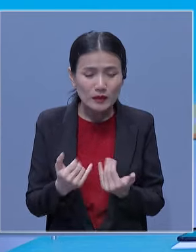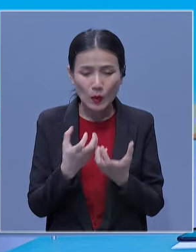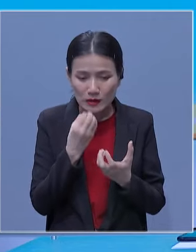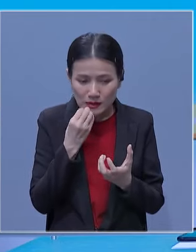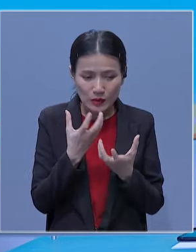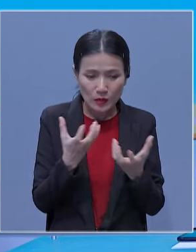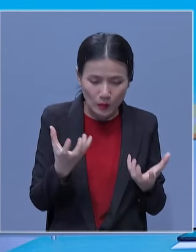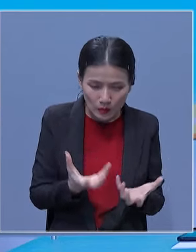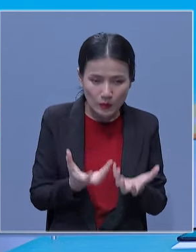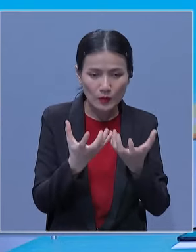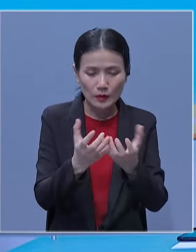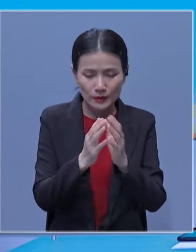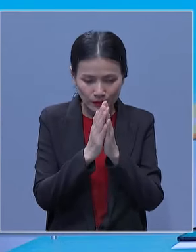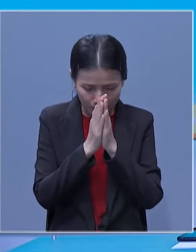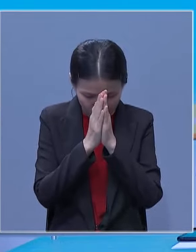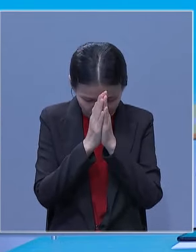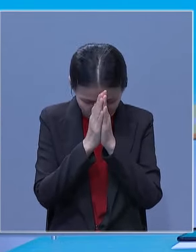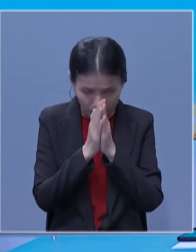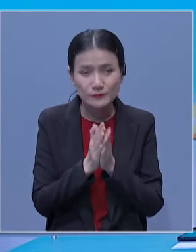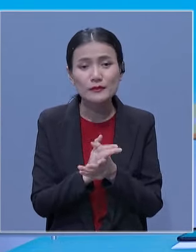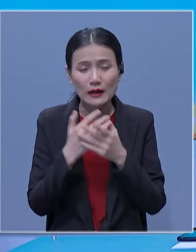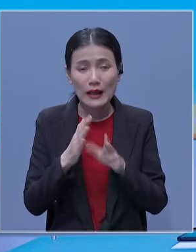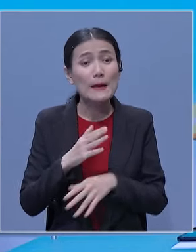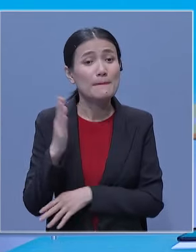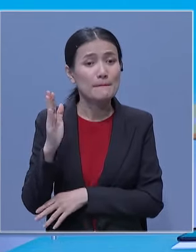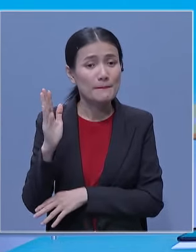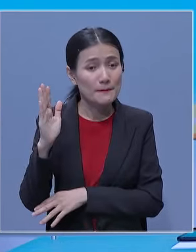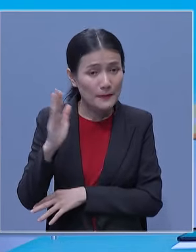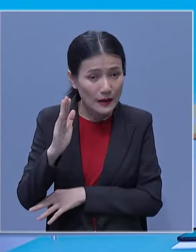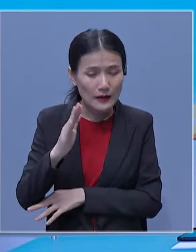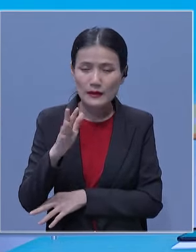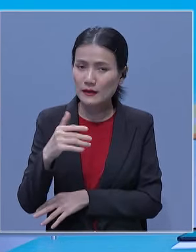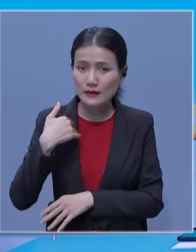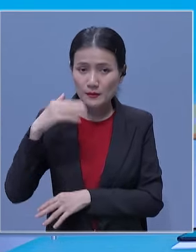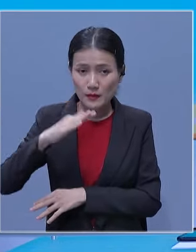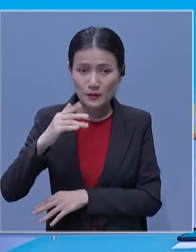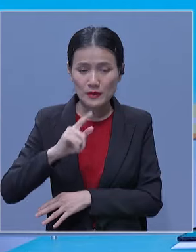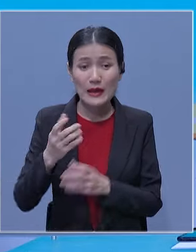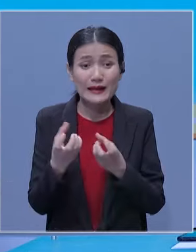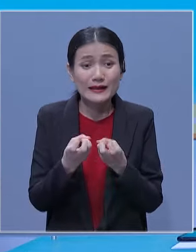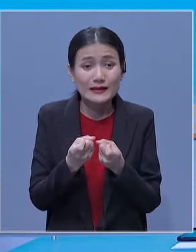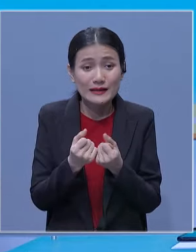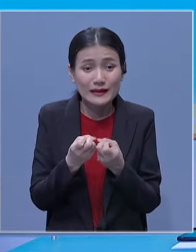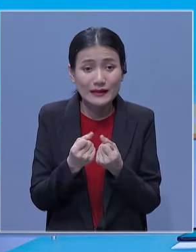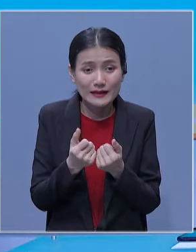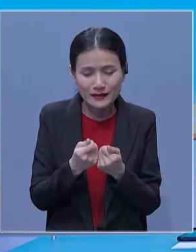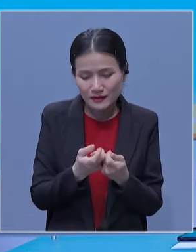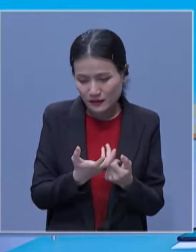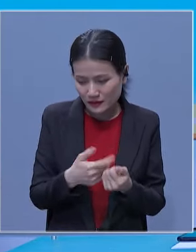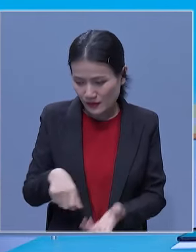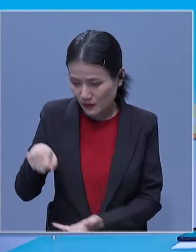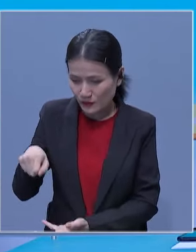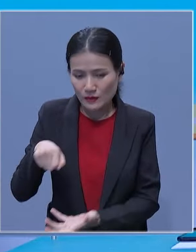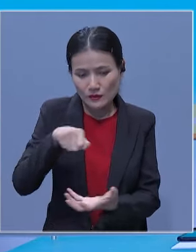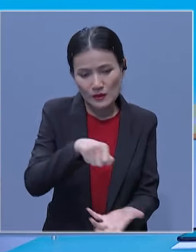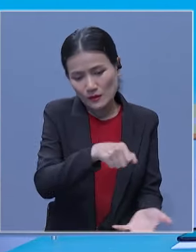ทิศส่วนกุศลให้กับญาติที่ล่วงลับไปแล้วส่วนช่วงสายๆเนี่ยจะเป็นการขนทรายเข้าวัดนะคะแล้วก็นำตุงไปปัก